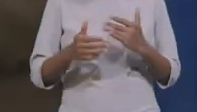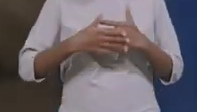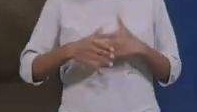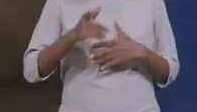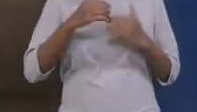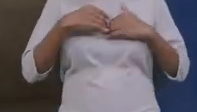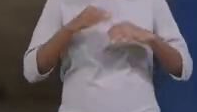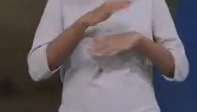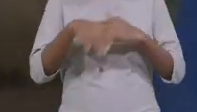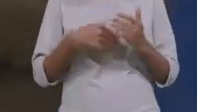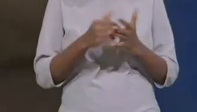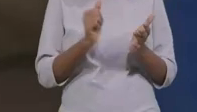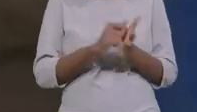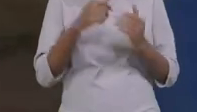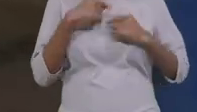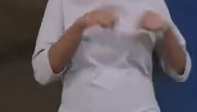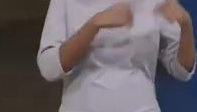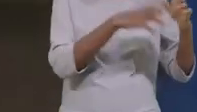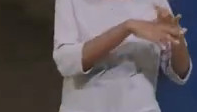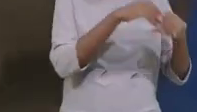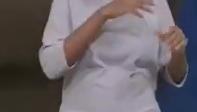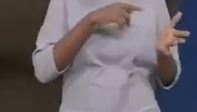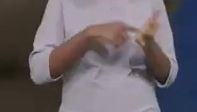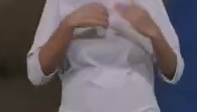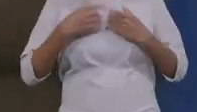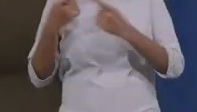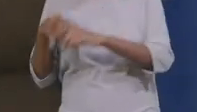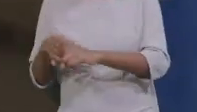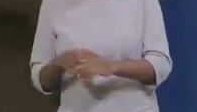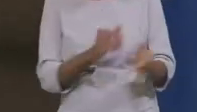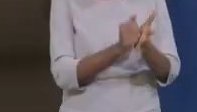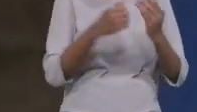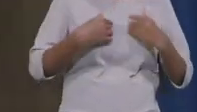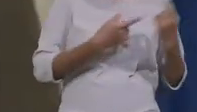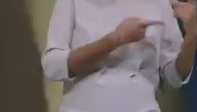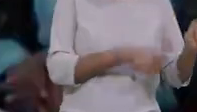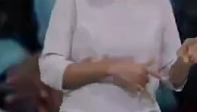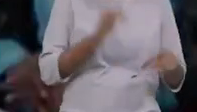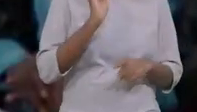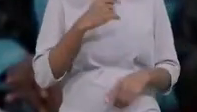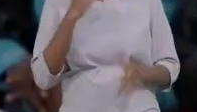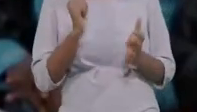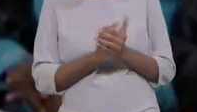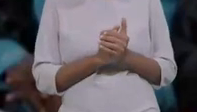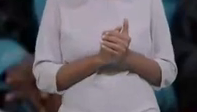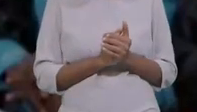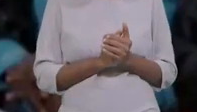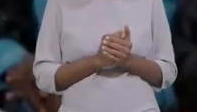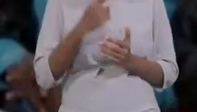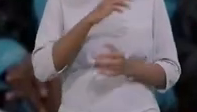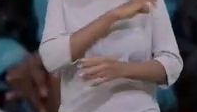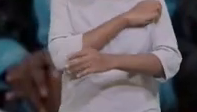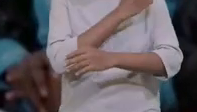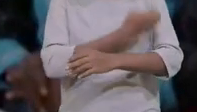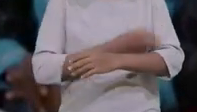se disent, après avoir fait tout cela, sorti, ceci est arrivé, ils disent